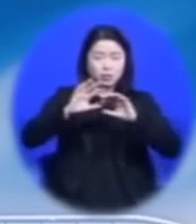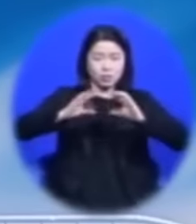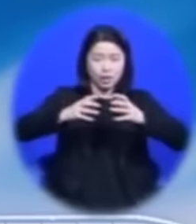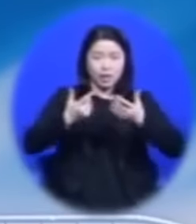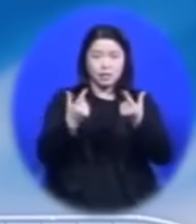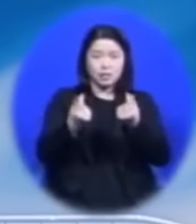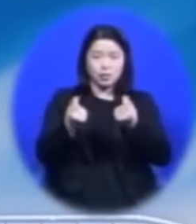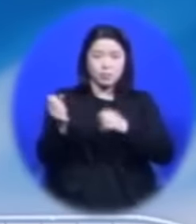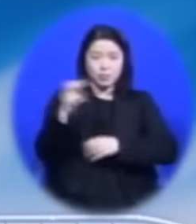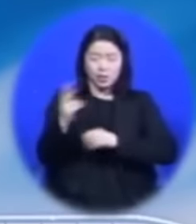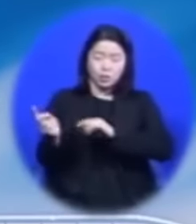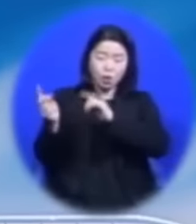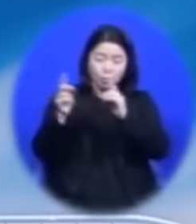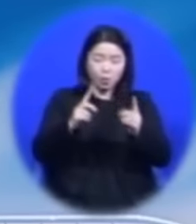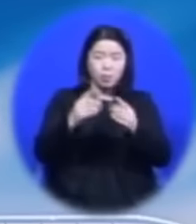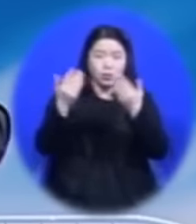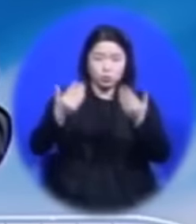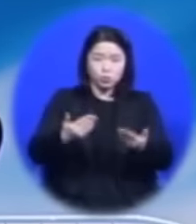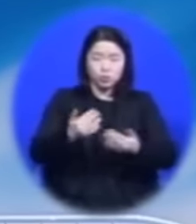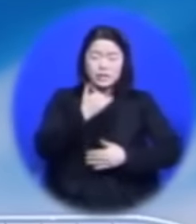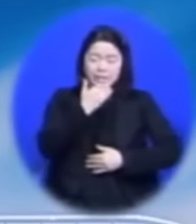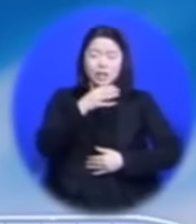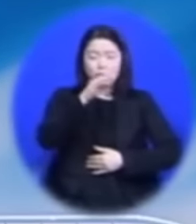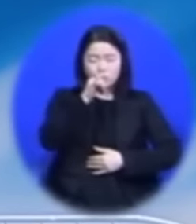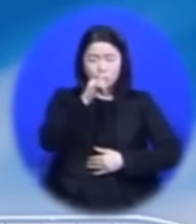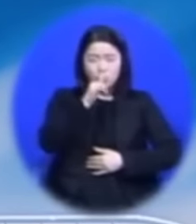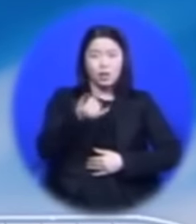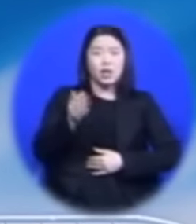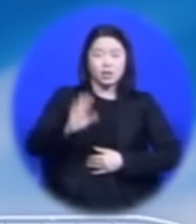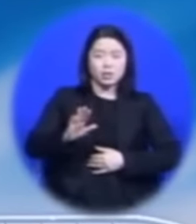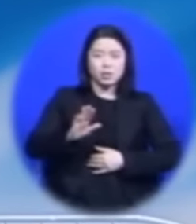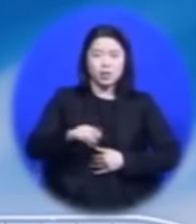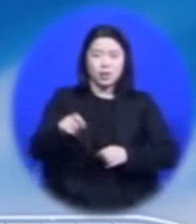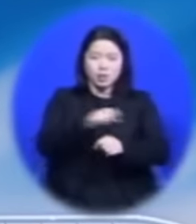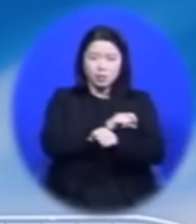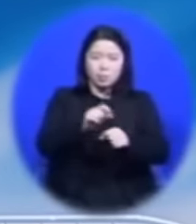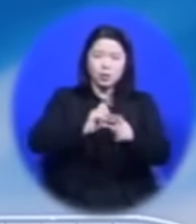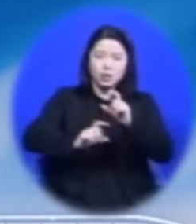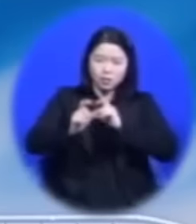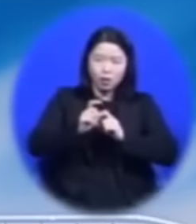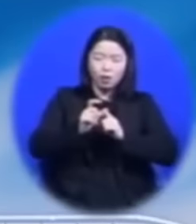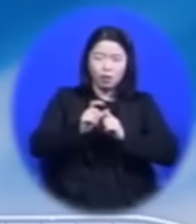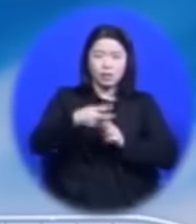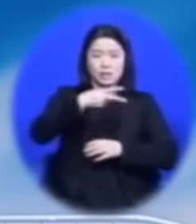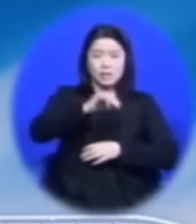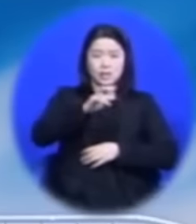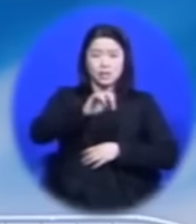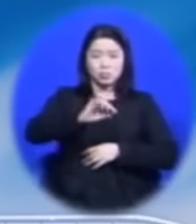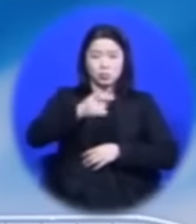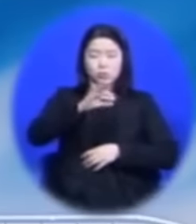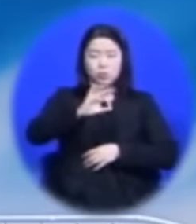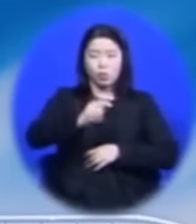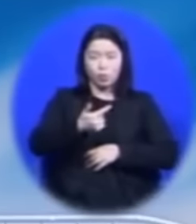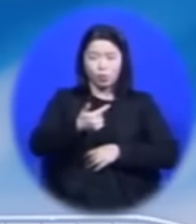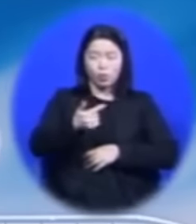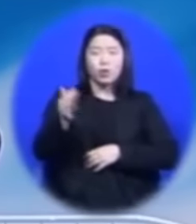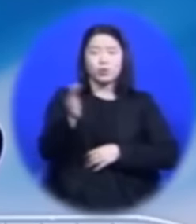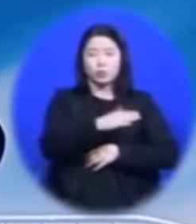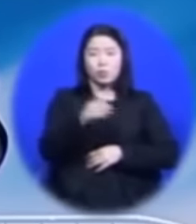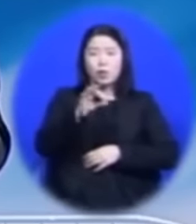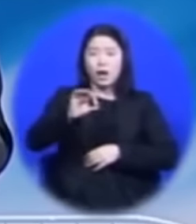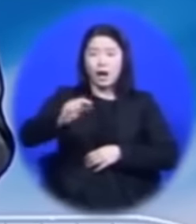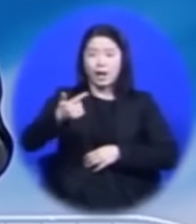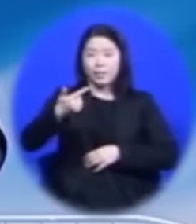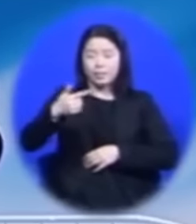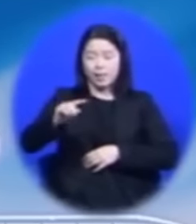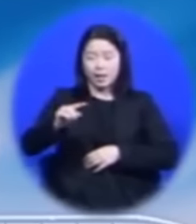있었어요. 그런데 유난히 시므온과 안나 선지자만 기다리는